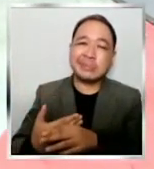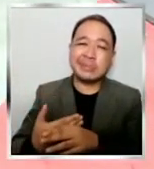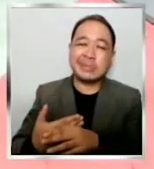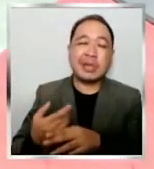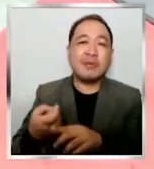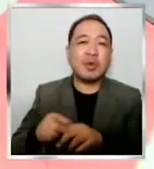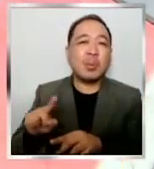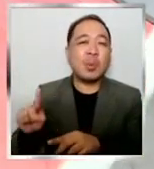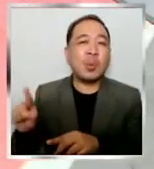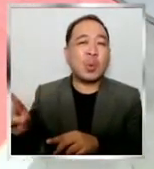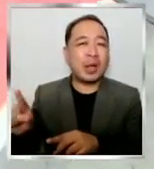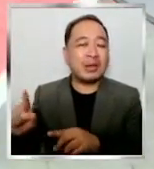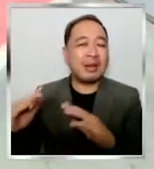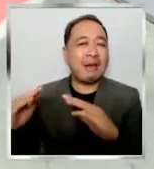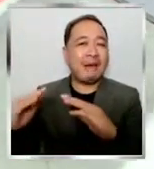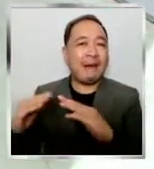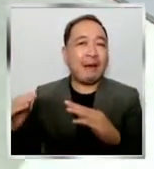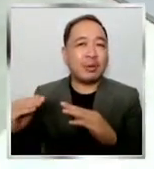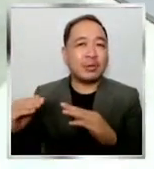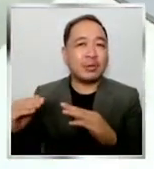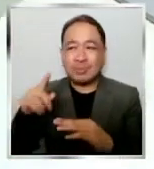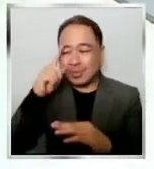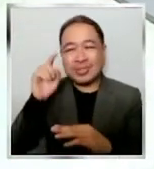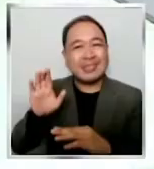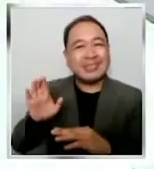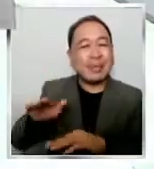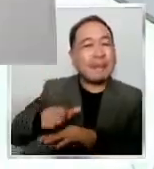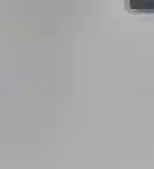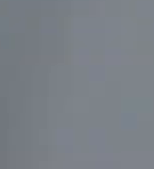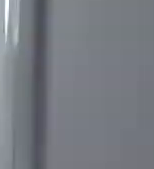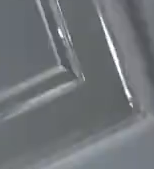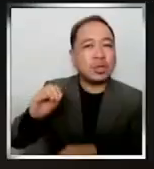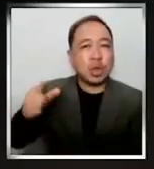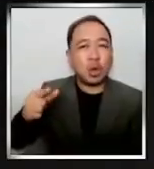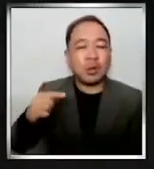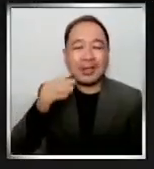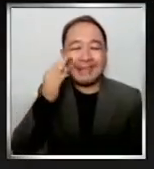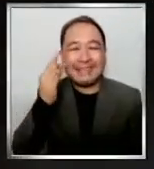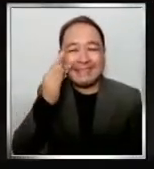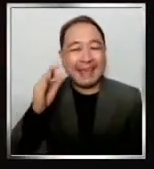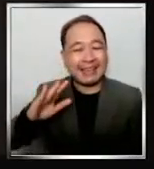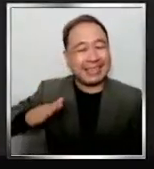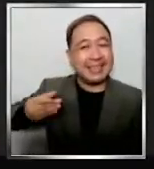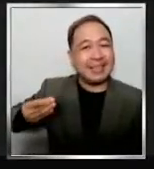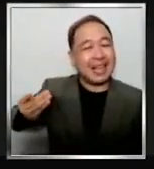sa Rodriguez Rizal. Inaksyonan niya ng sumbungan ng bayan.